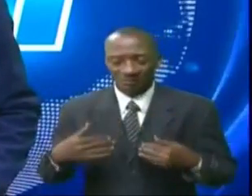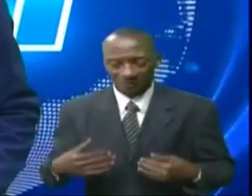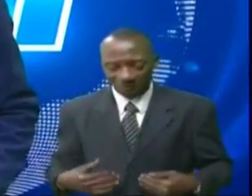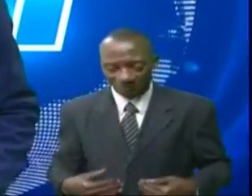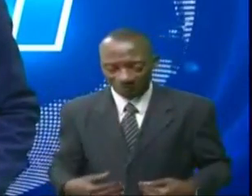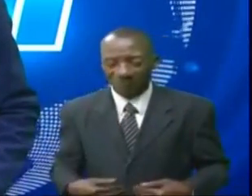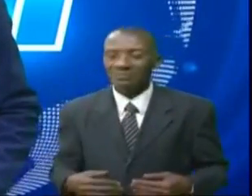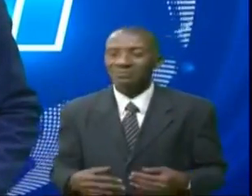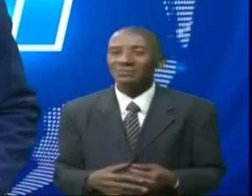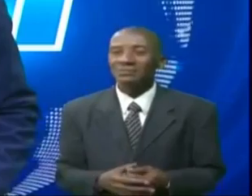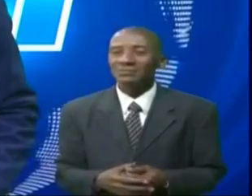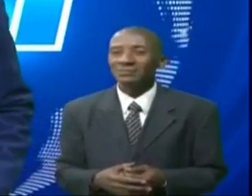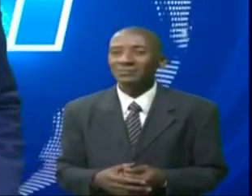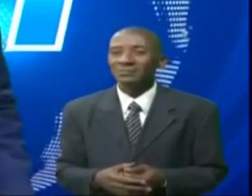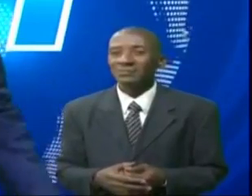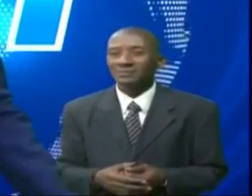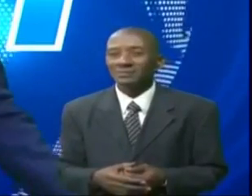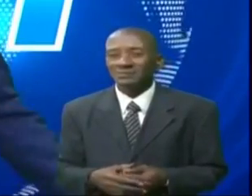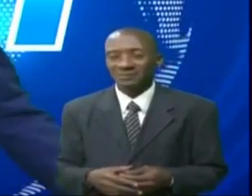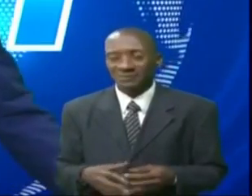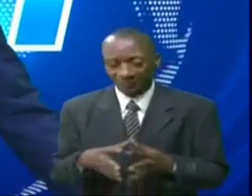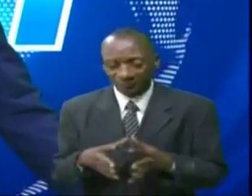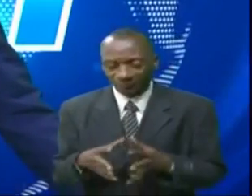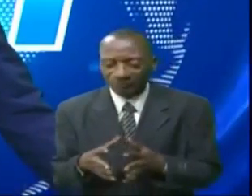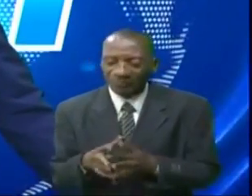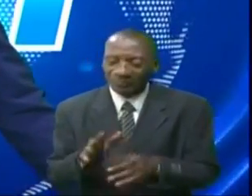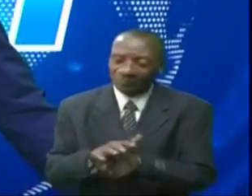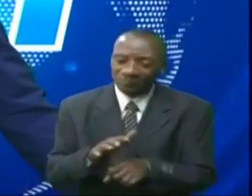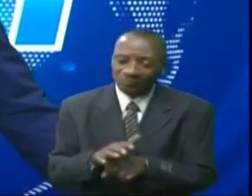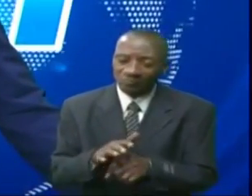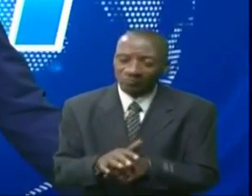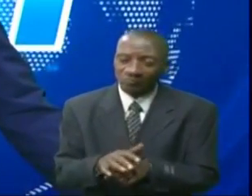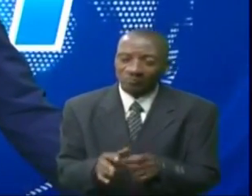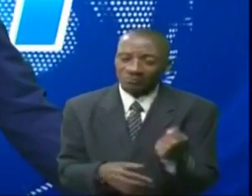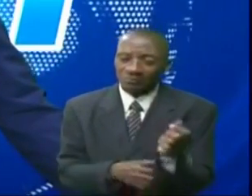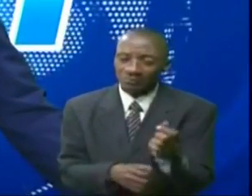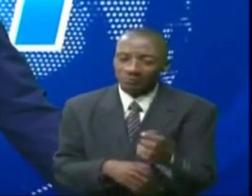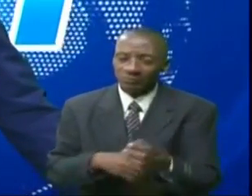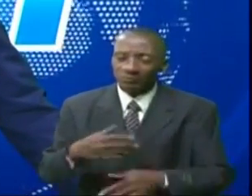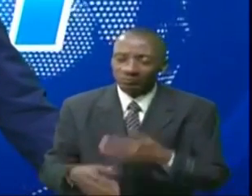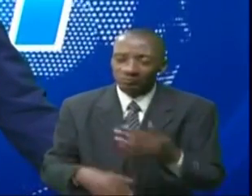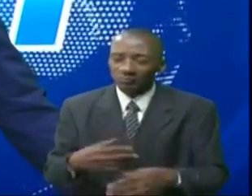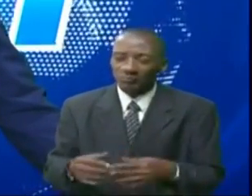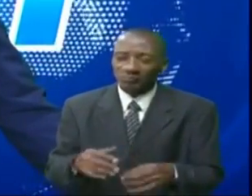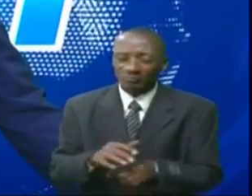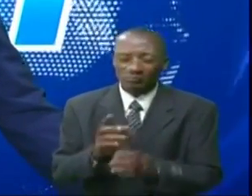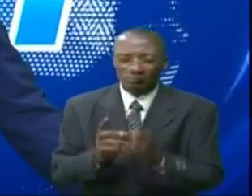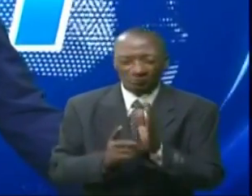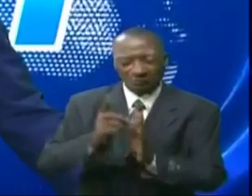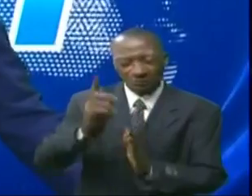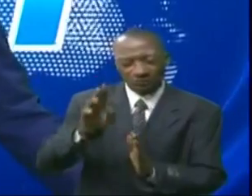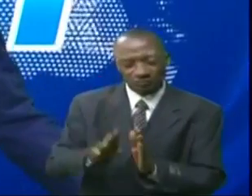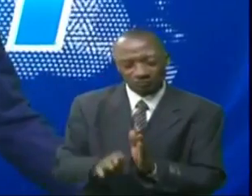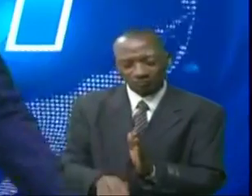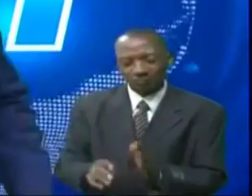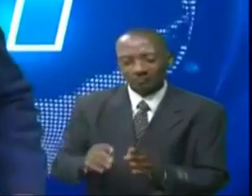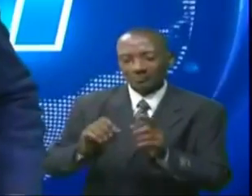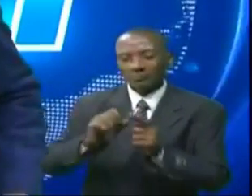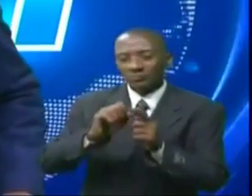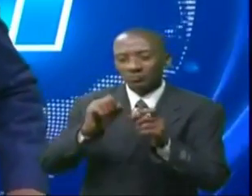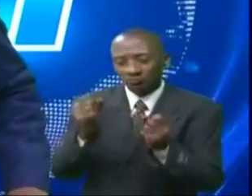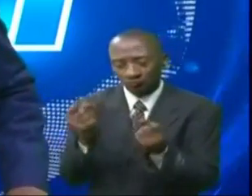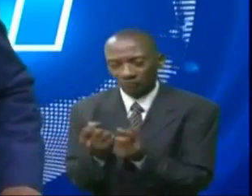et formateurs. Les participants ont aussi plaidé pour la promotion de la langue des signes, comme nous disent Betty Amani Kunda et